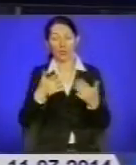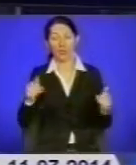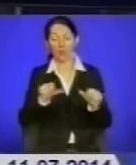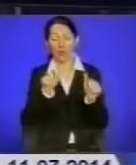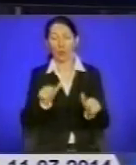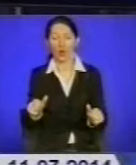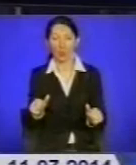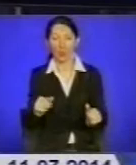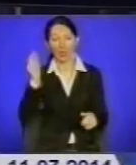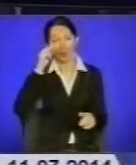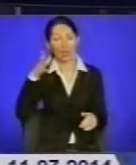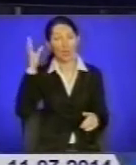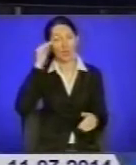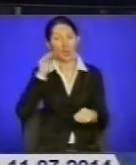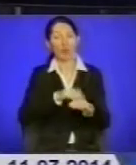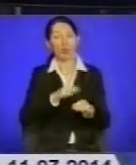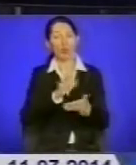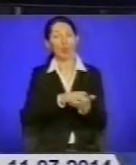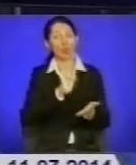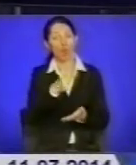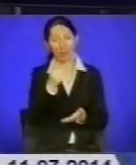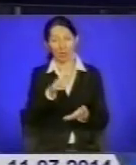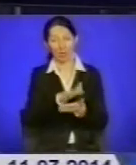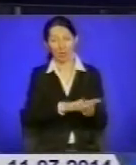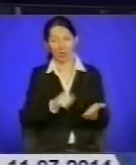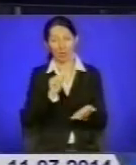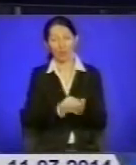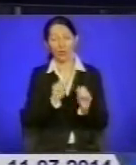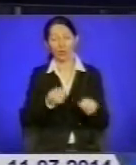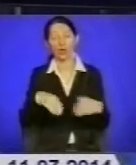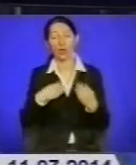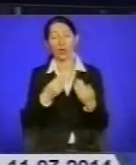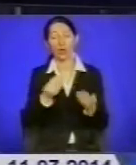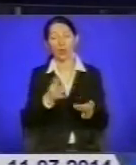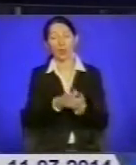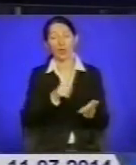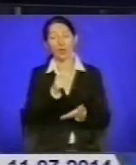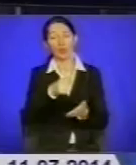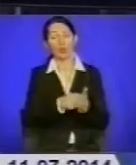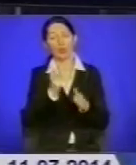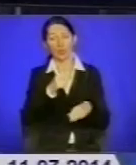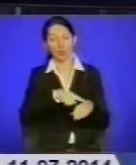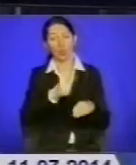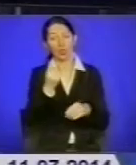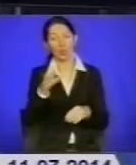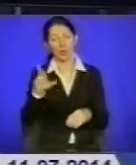подання однієї заяви. Документи можна подавати до 12-ї години 1 серпня, повідомляє